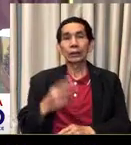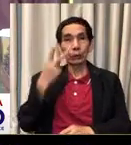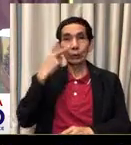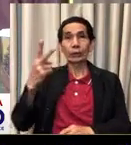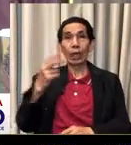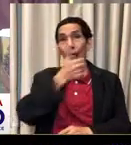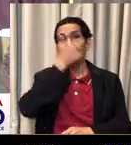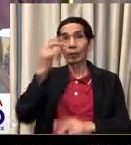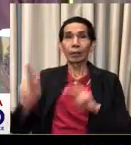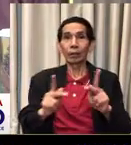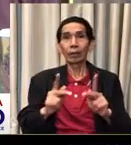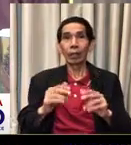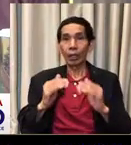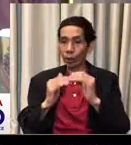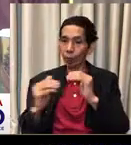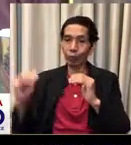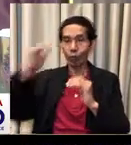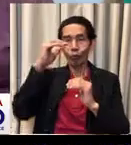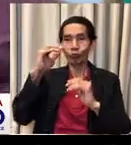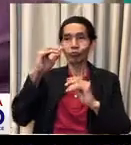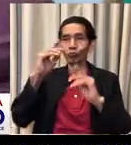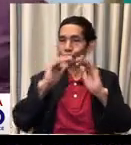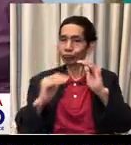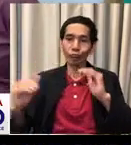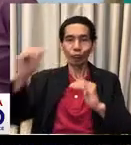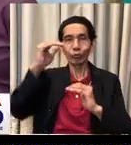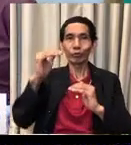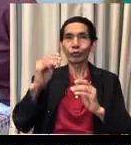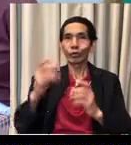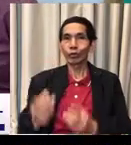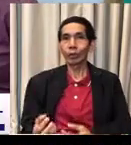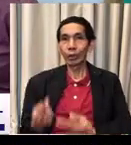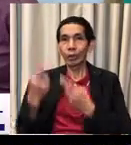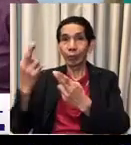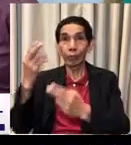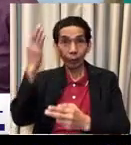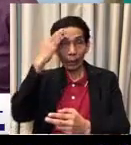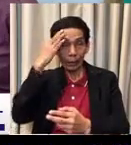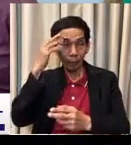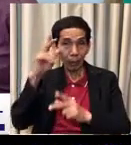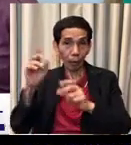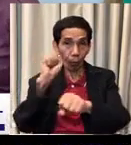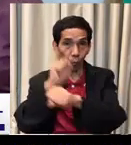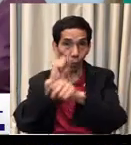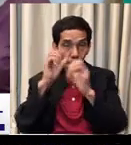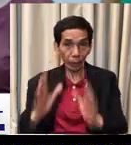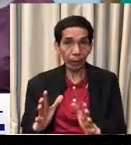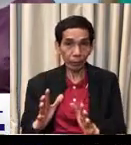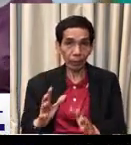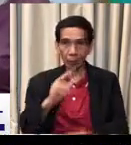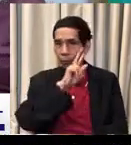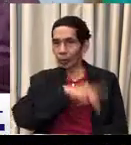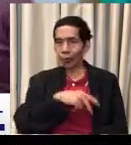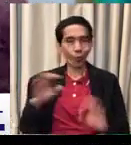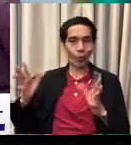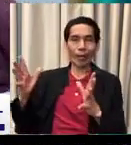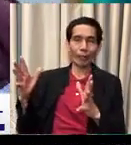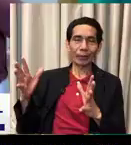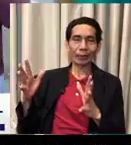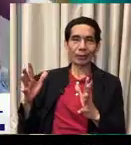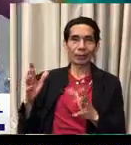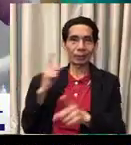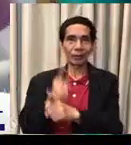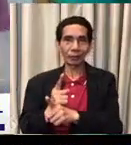mo na ba iba? Yung mga na yung sinadjust niyo sa amin, may mga nakilala ka na ba sa kanila? Ay, personal wala po. Oh,